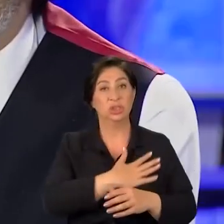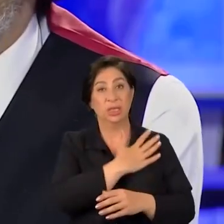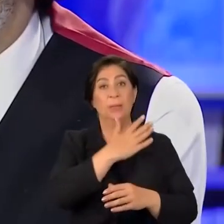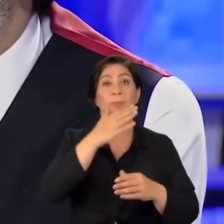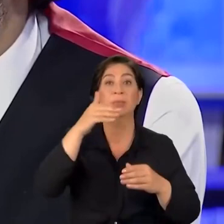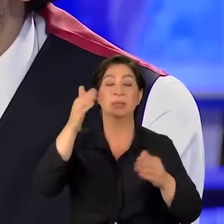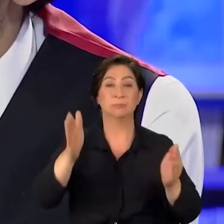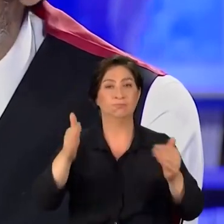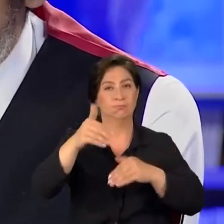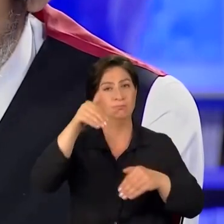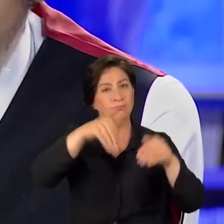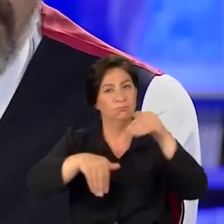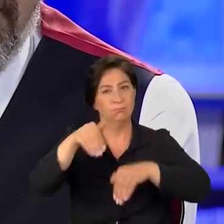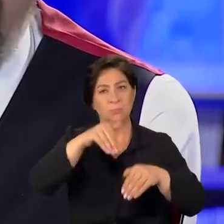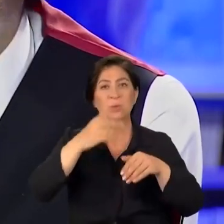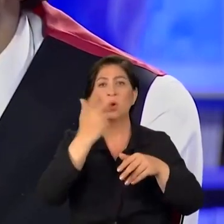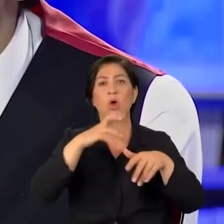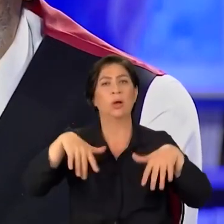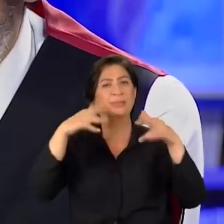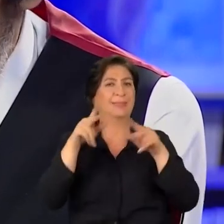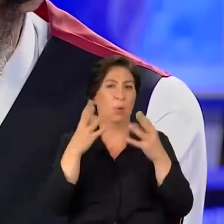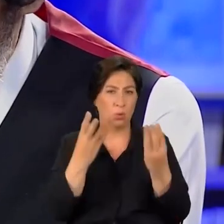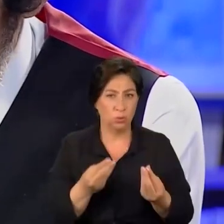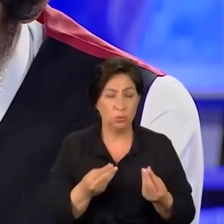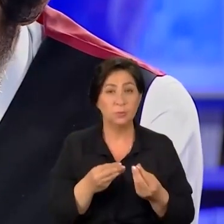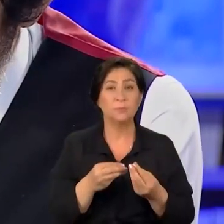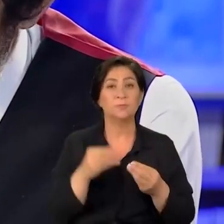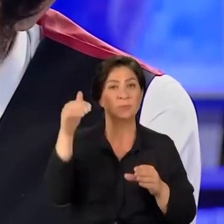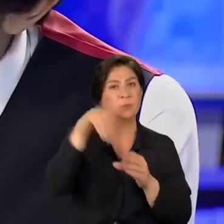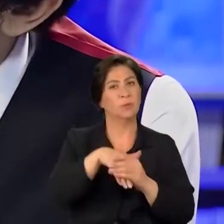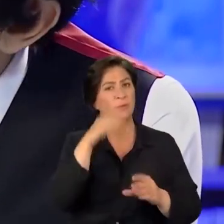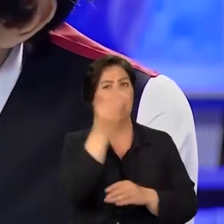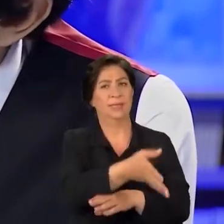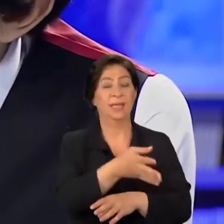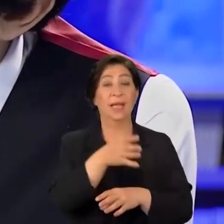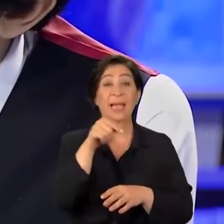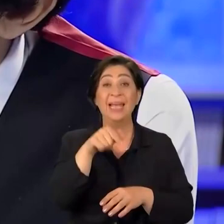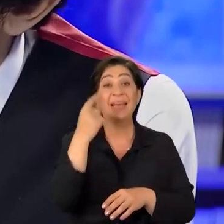seçmen konsolide oldu ve şeye gitti, sandığa gitti.